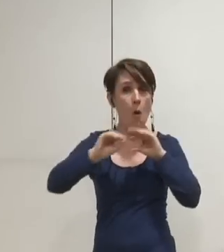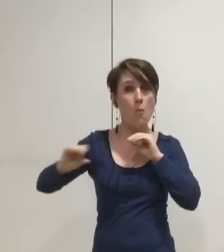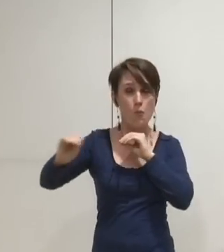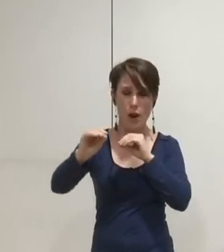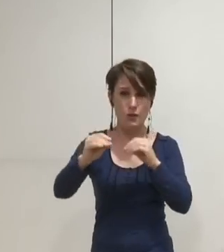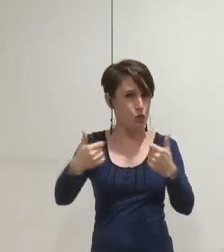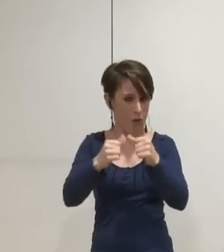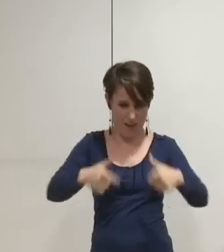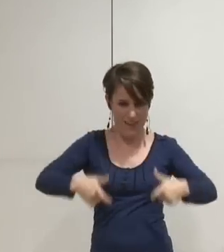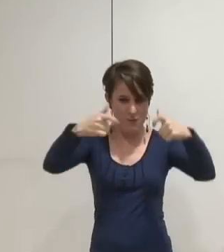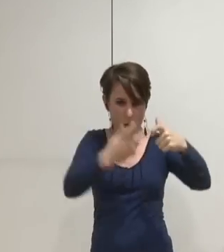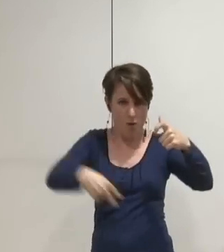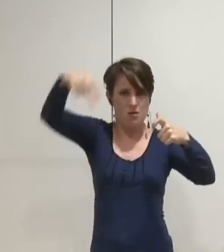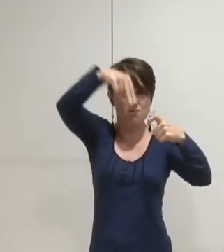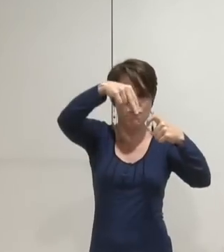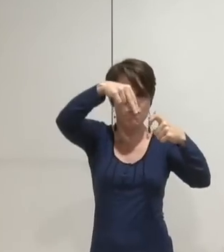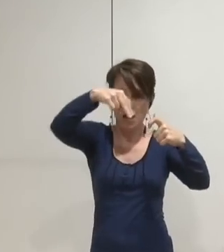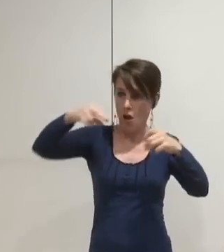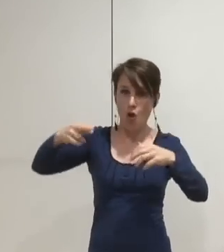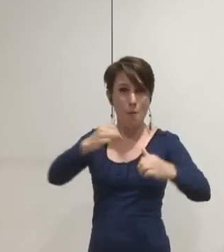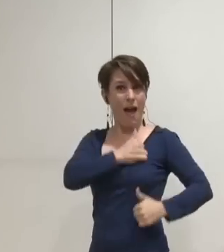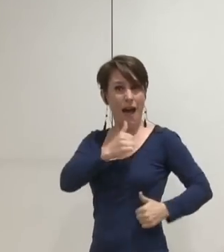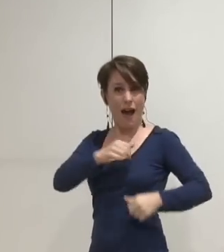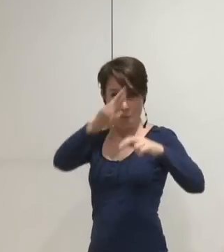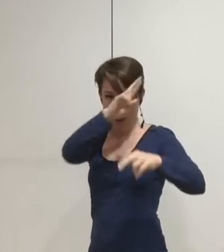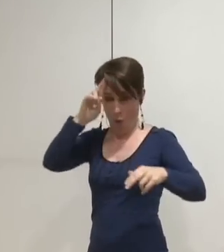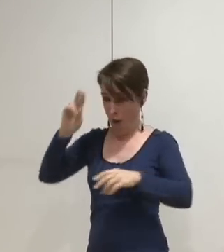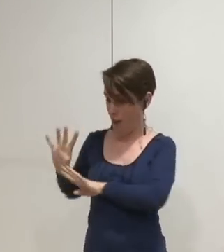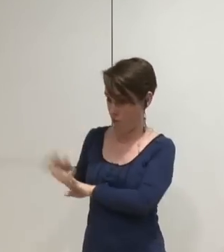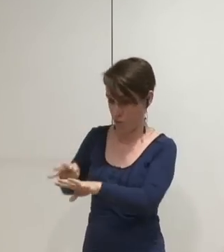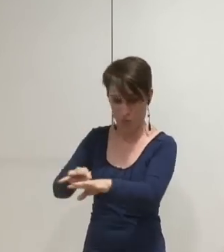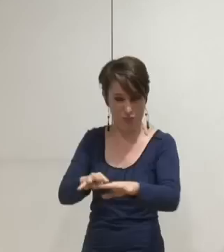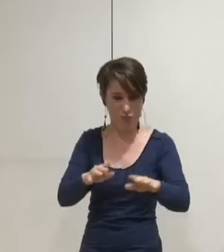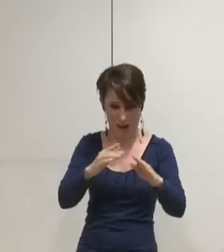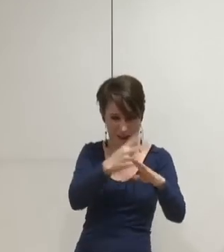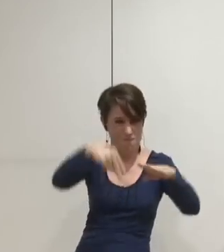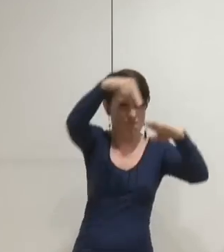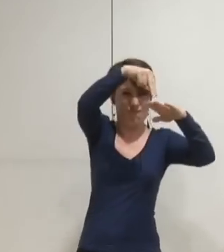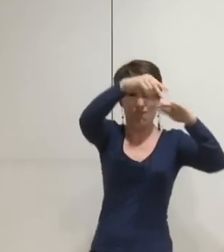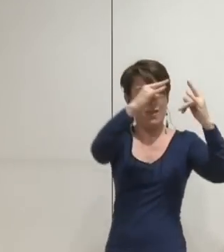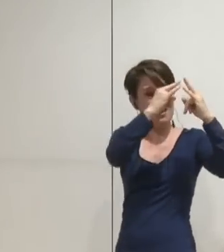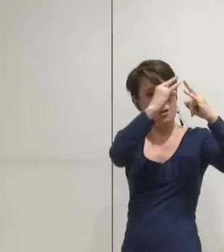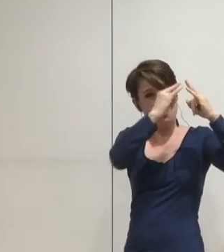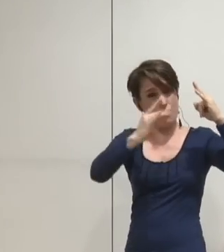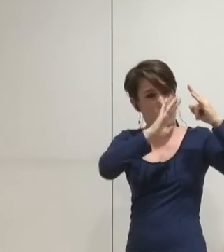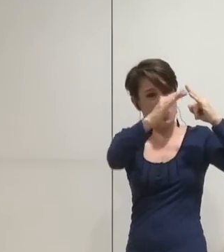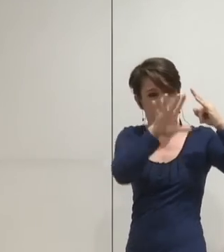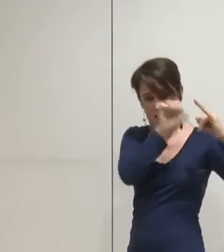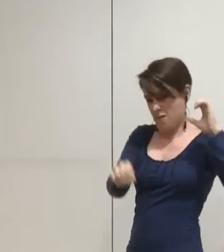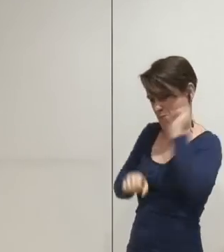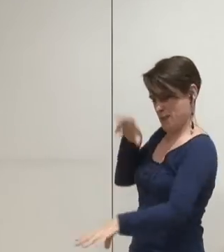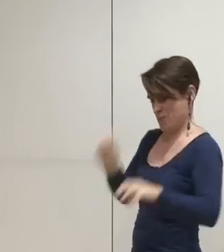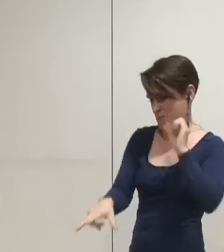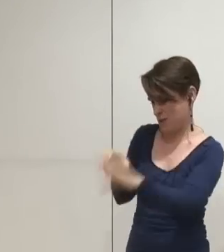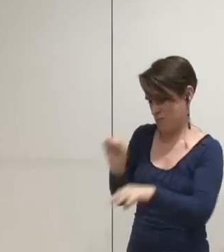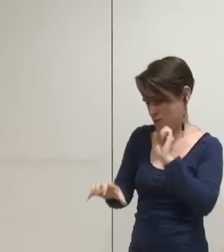immeubles n'hésitera pas à lancer sur le régiment de l'armée royale venu mettre fin à cette révolte ces fameuses tuiles certains y verront le début de la Révolution